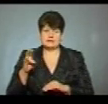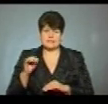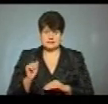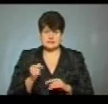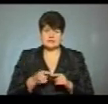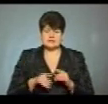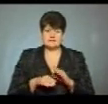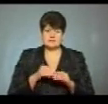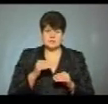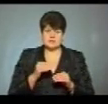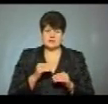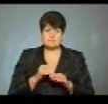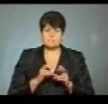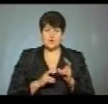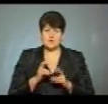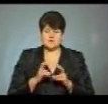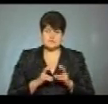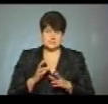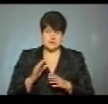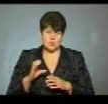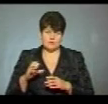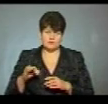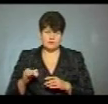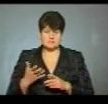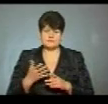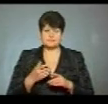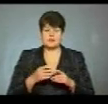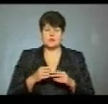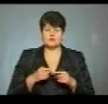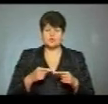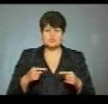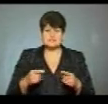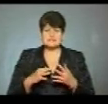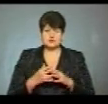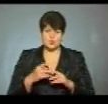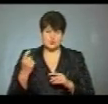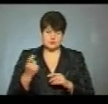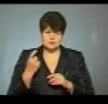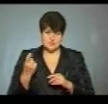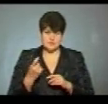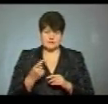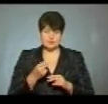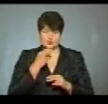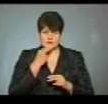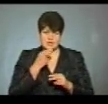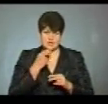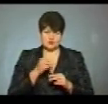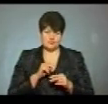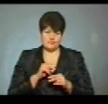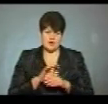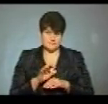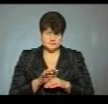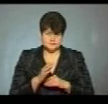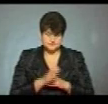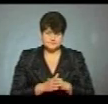переробну промисловість, тобто це первинна вторинна переробка продукції сільського господарства, виробництво продуктів харчування, в тому числі дитячого